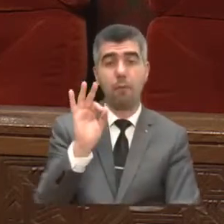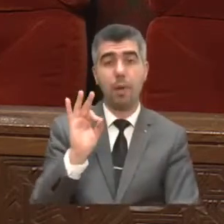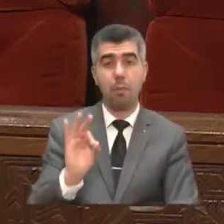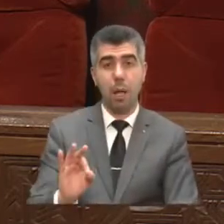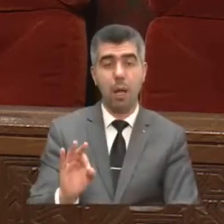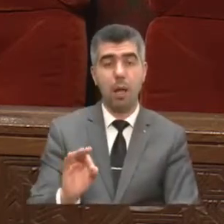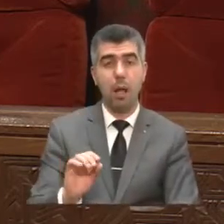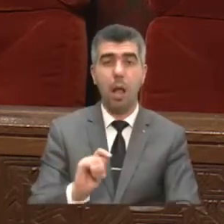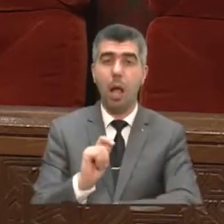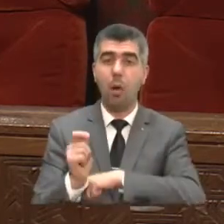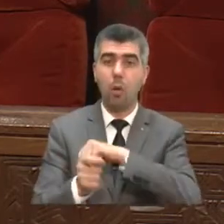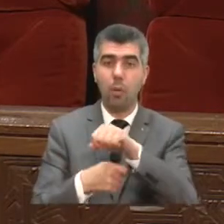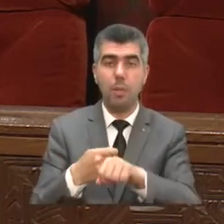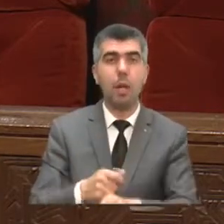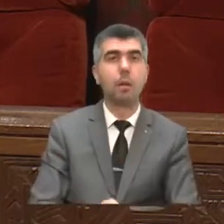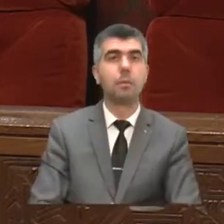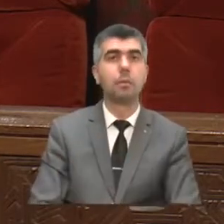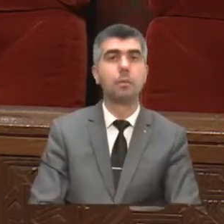الوسط القروي،